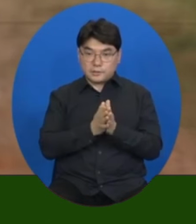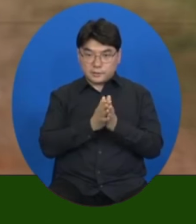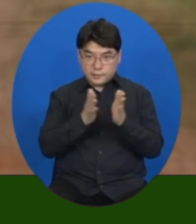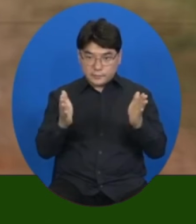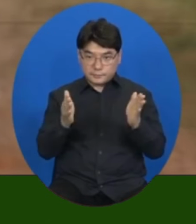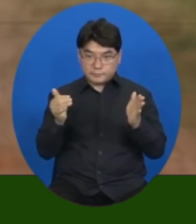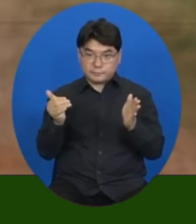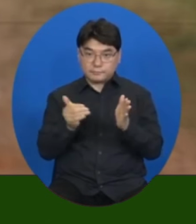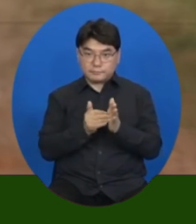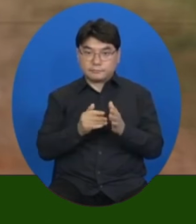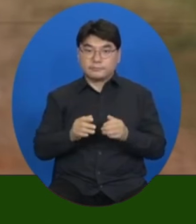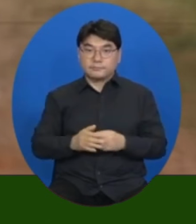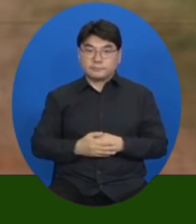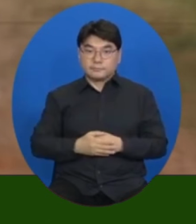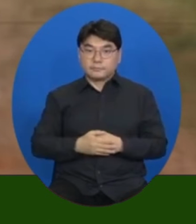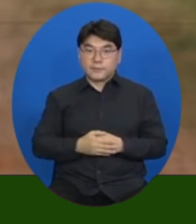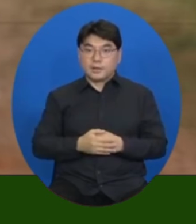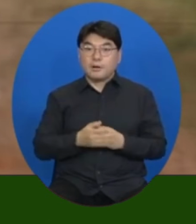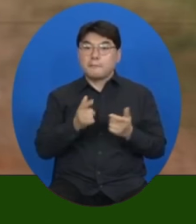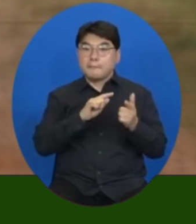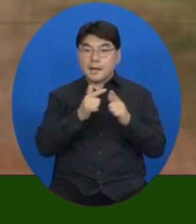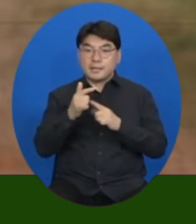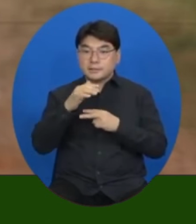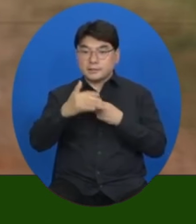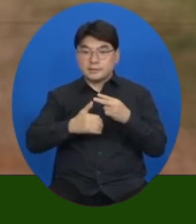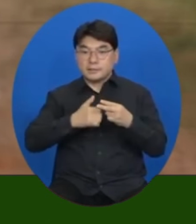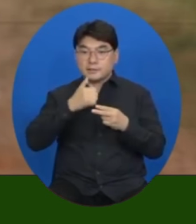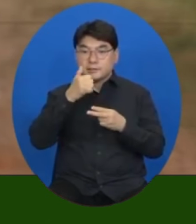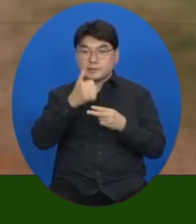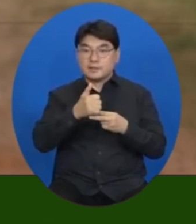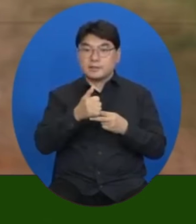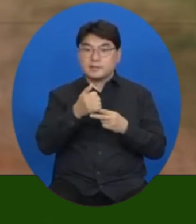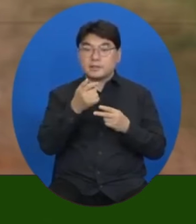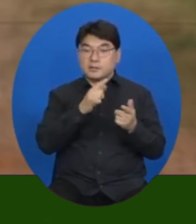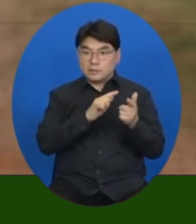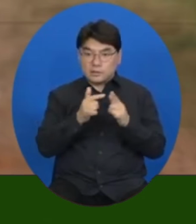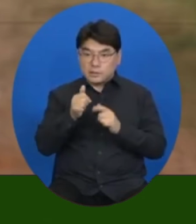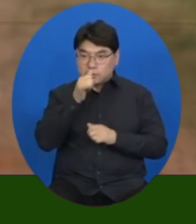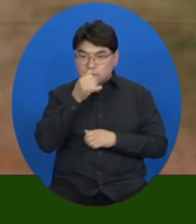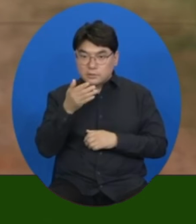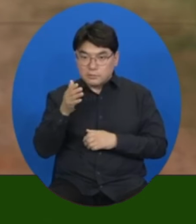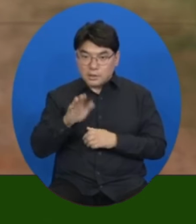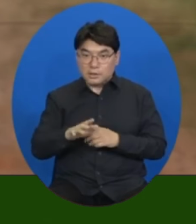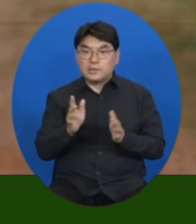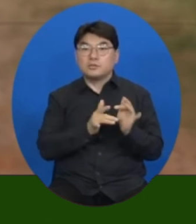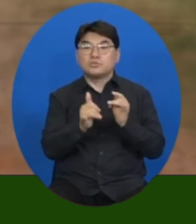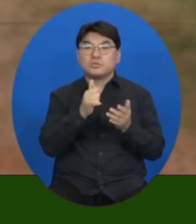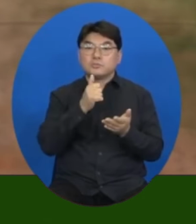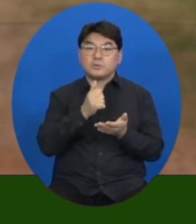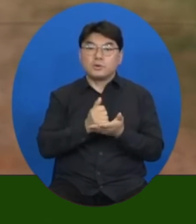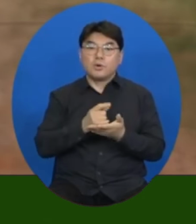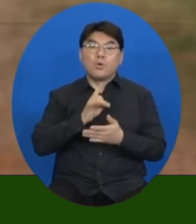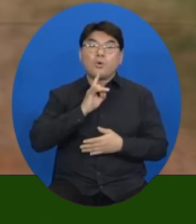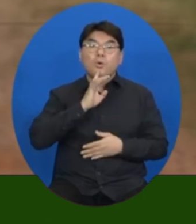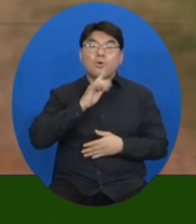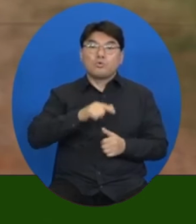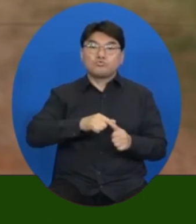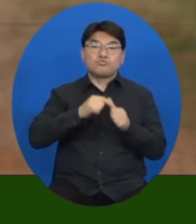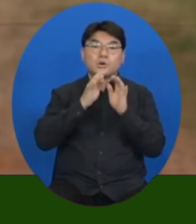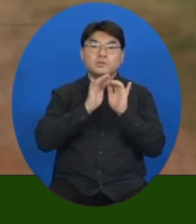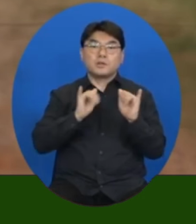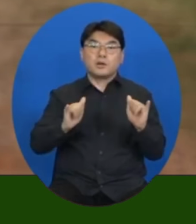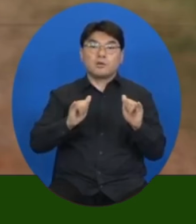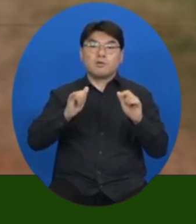사도들은 예수님이 유일한 주시고 구 절대적인 진리를